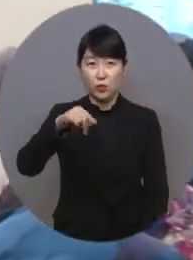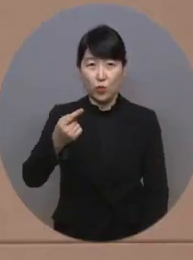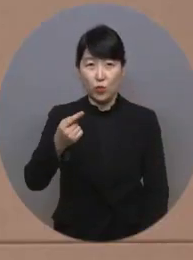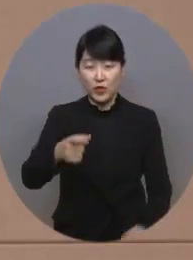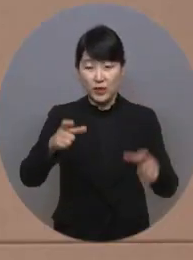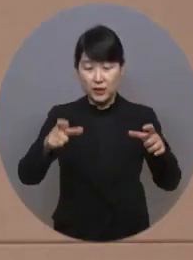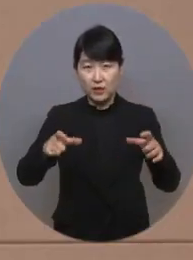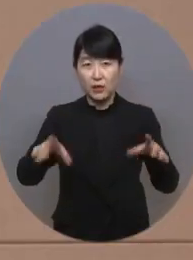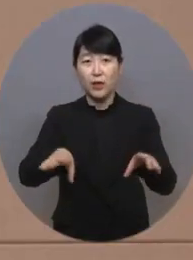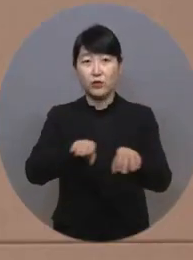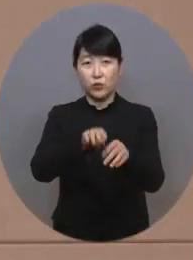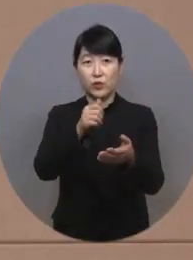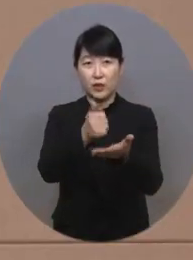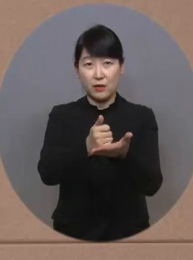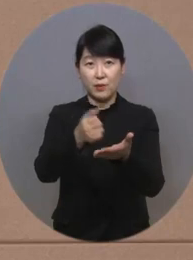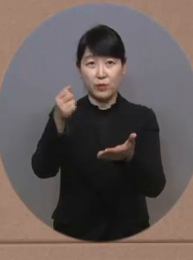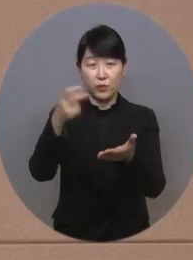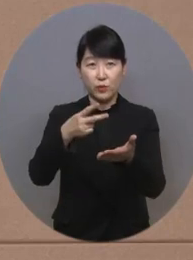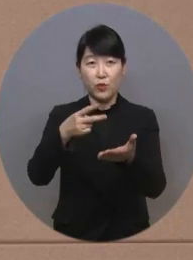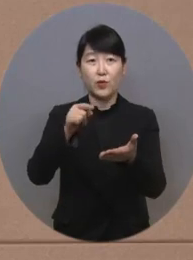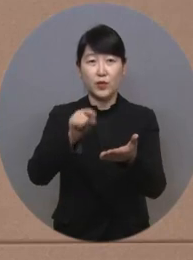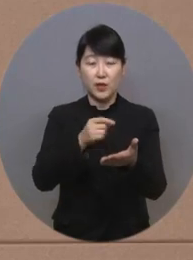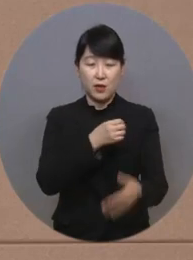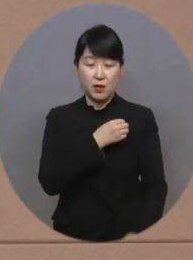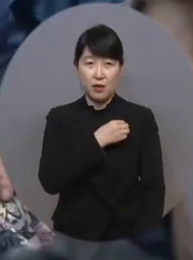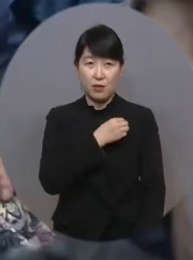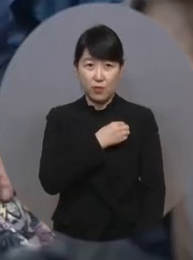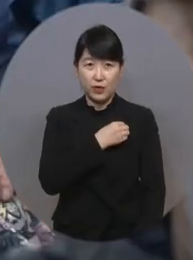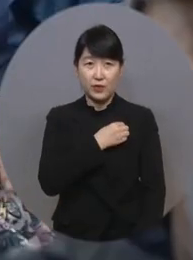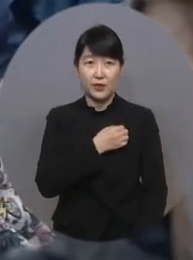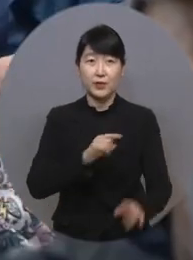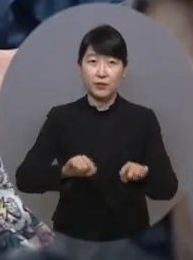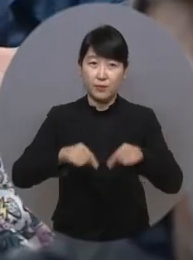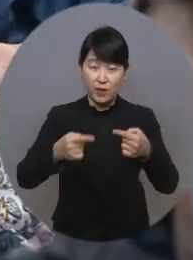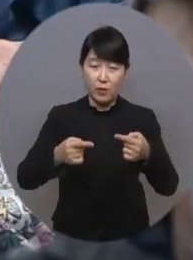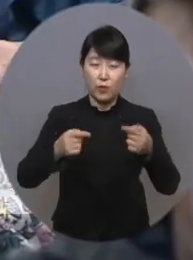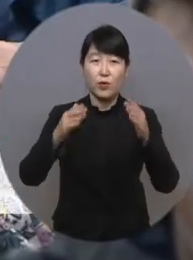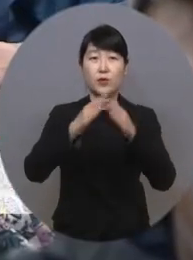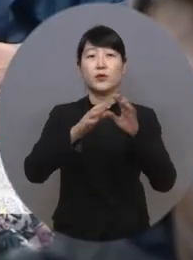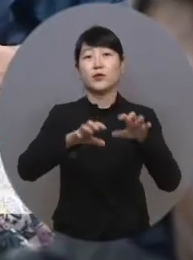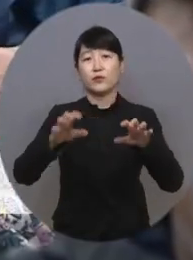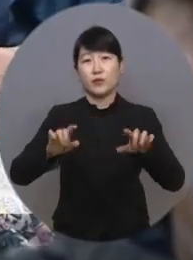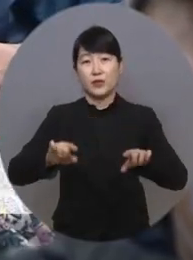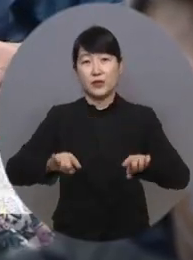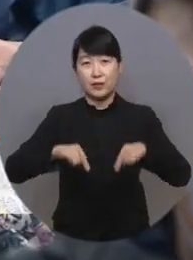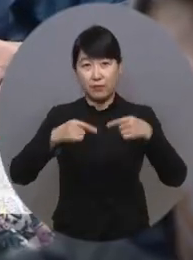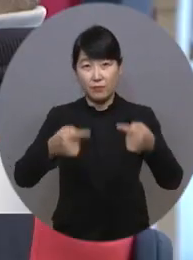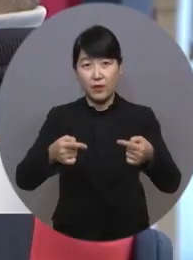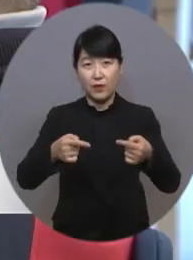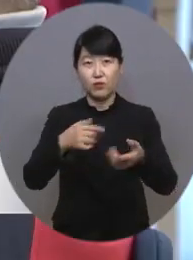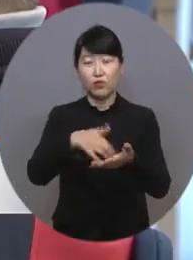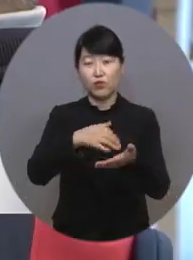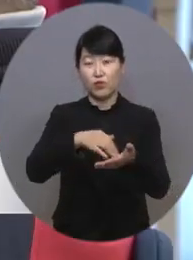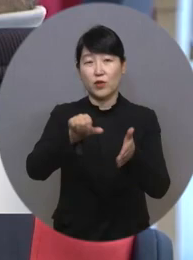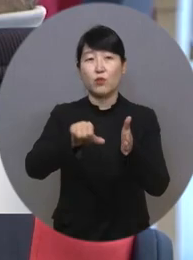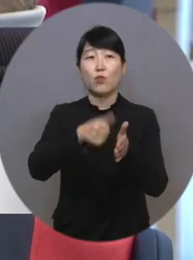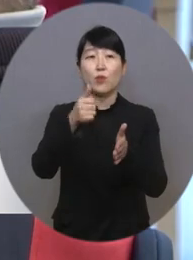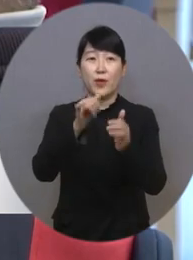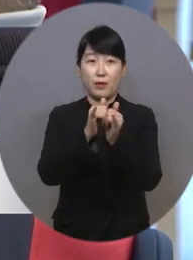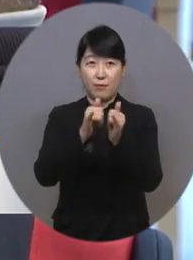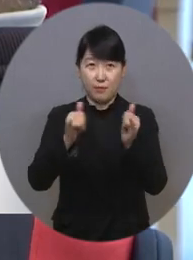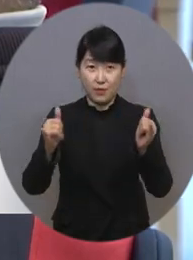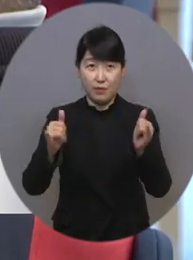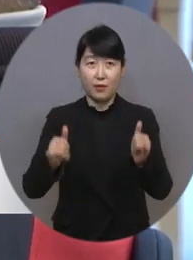비롯한 라이온협회 4지역 여러 클럽 회원 및 지역사회 주민 약 500여 명이 참석한 가운데 라이온스